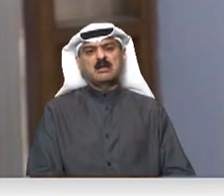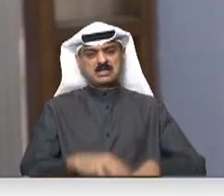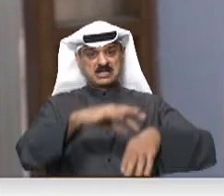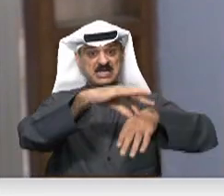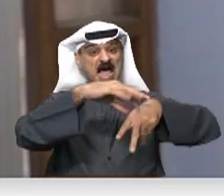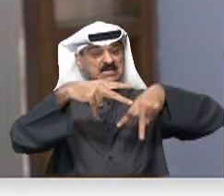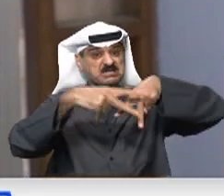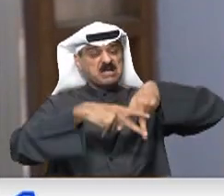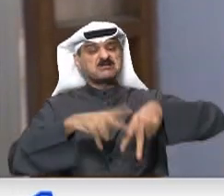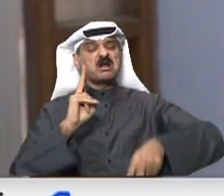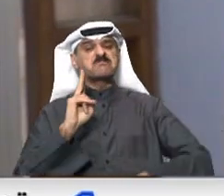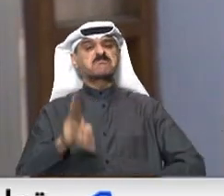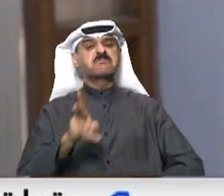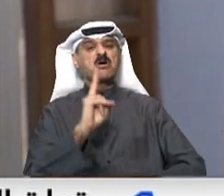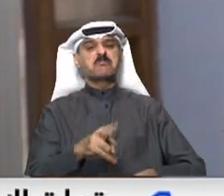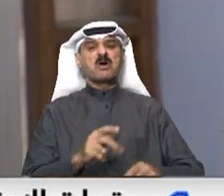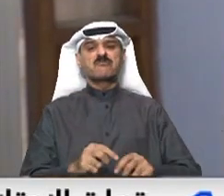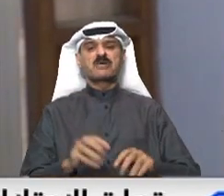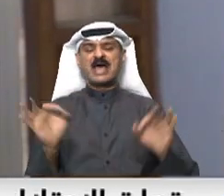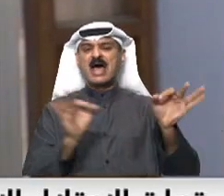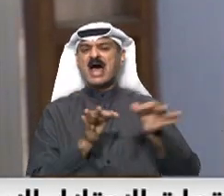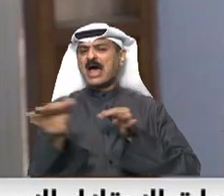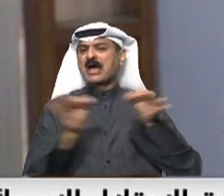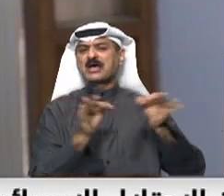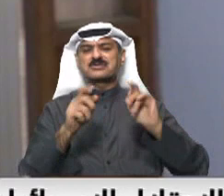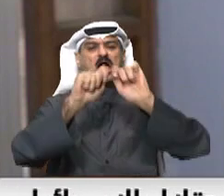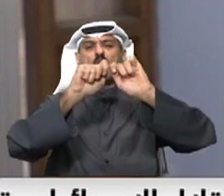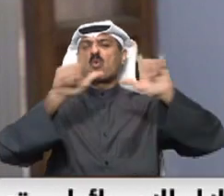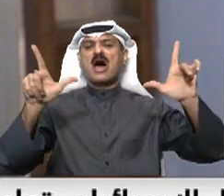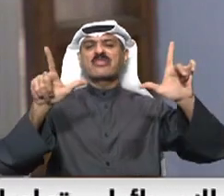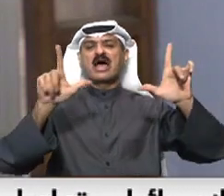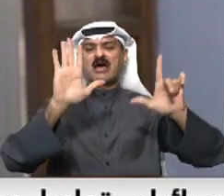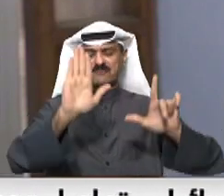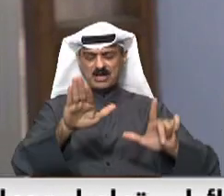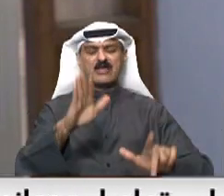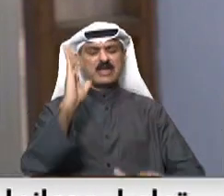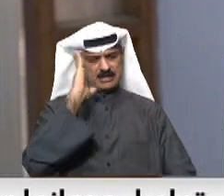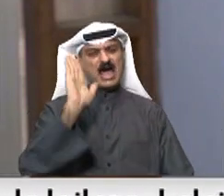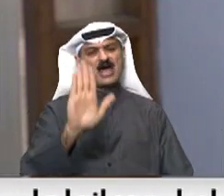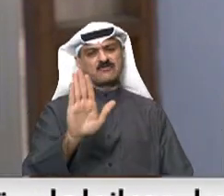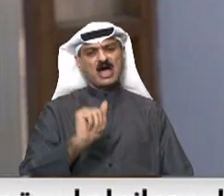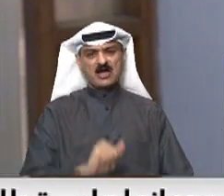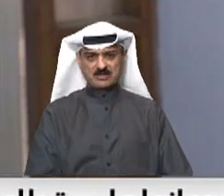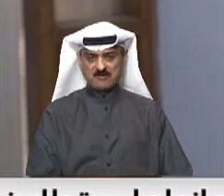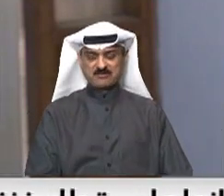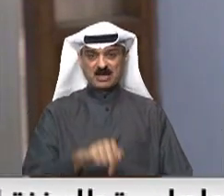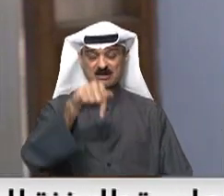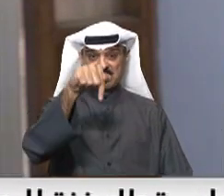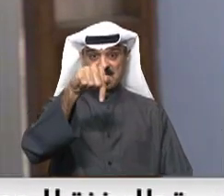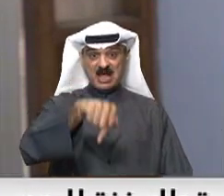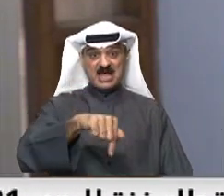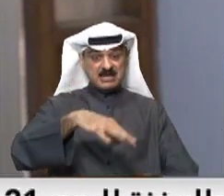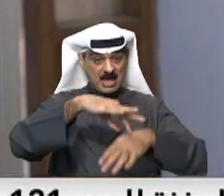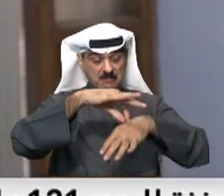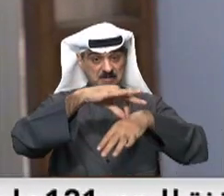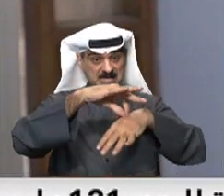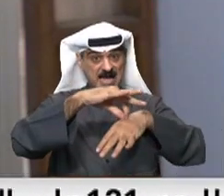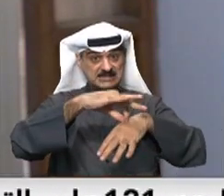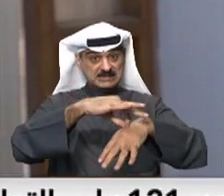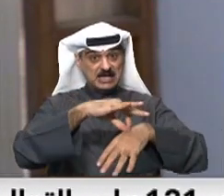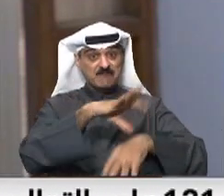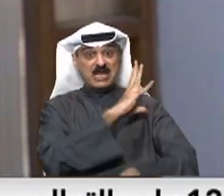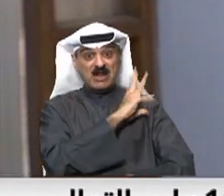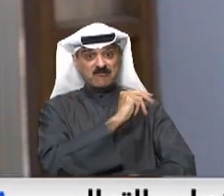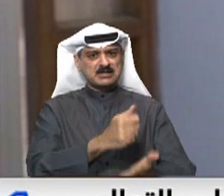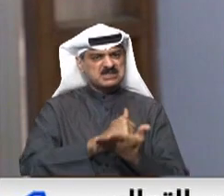المستوطنين، وكانت هي خطة ممنهجة تهدف إلى تهجير الفلسطينيين تحديدا والمضي قدما بتطبيق خطة ضم الضفة